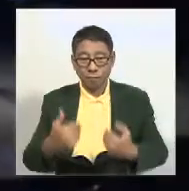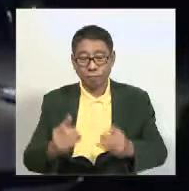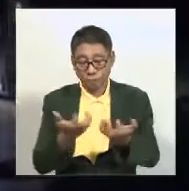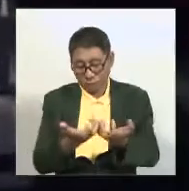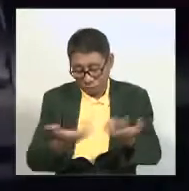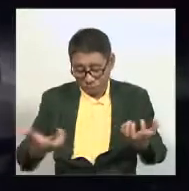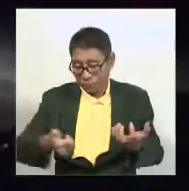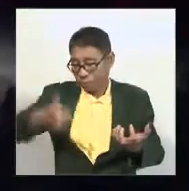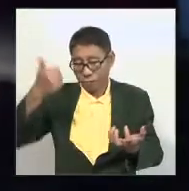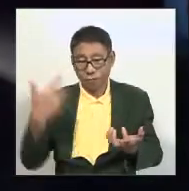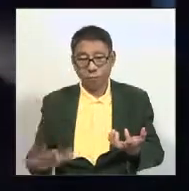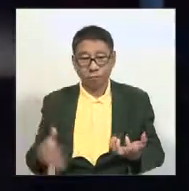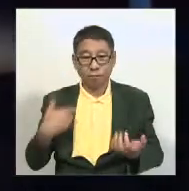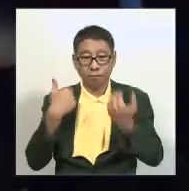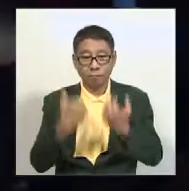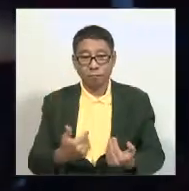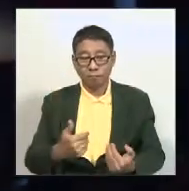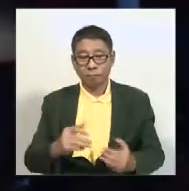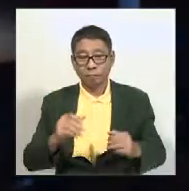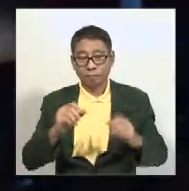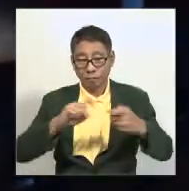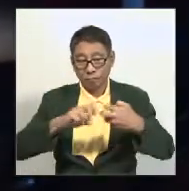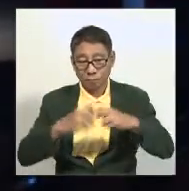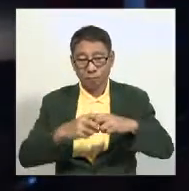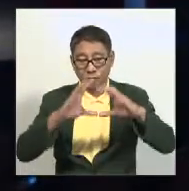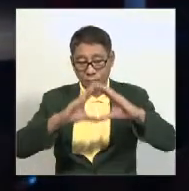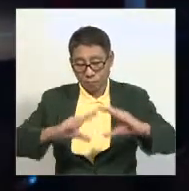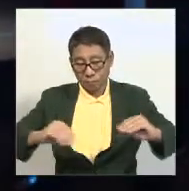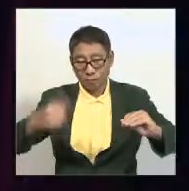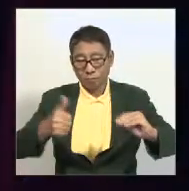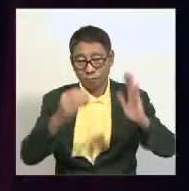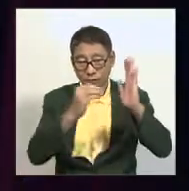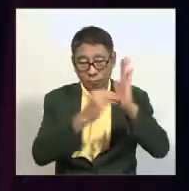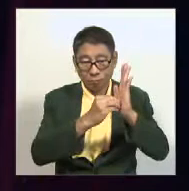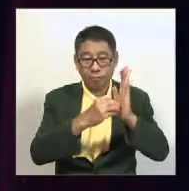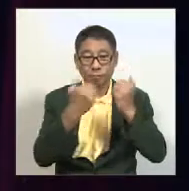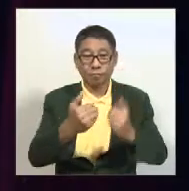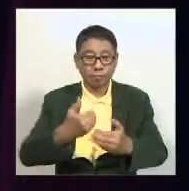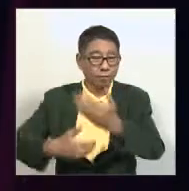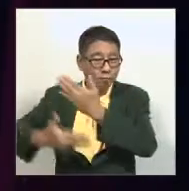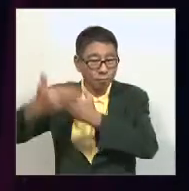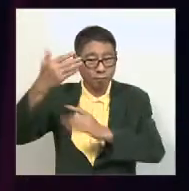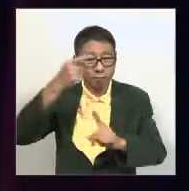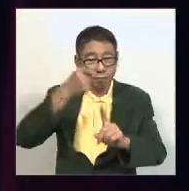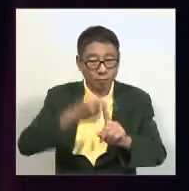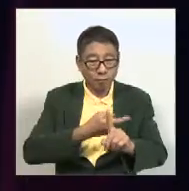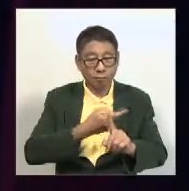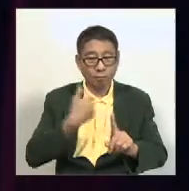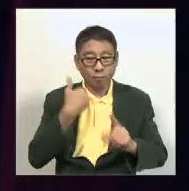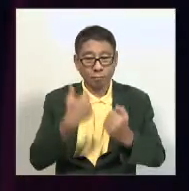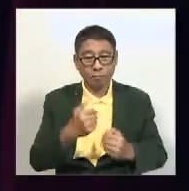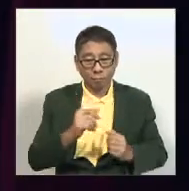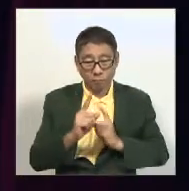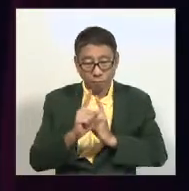สามารถแยกออกจากกันได้ส่วนเหตุการณ์ความไม่สงบในพื้นที่ของกรุงเทพมหานครเมื่อไม่กี่เดือนที่ผ่านมาตอนนี้ก